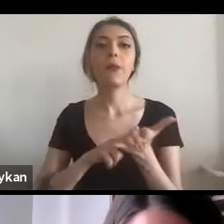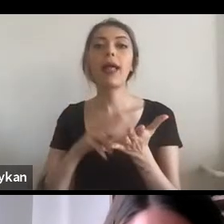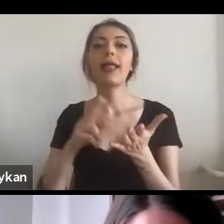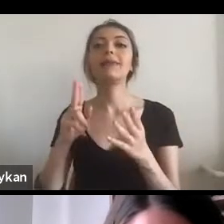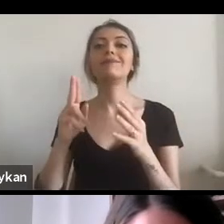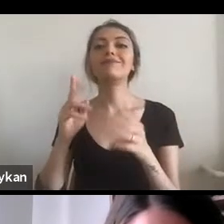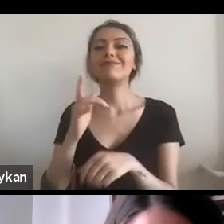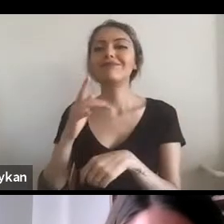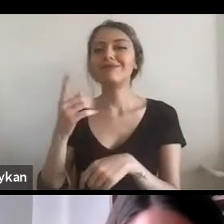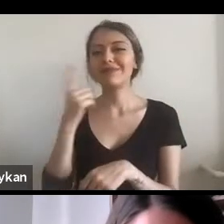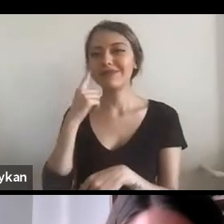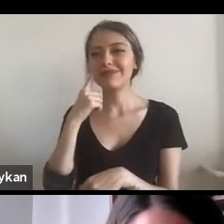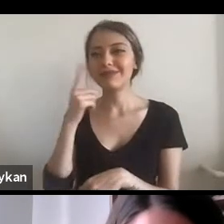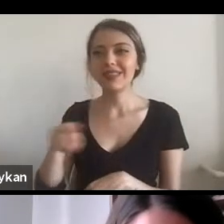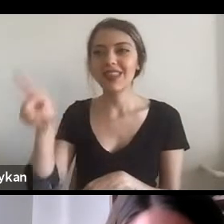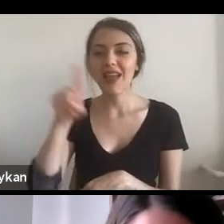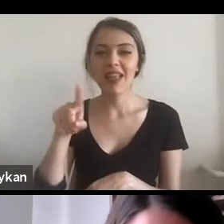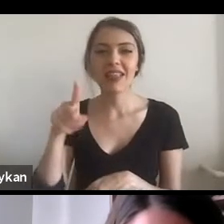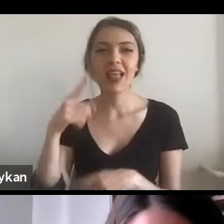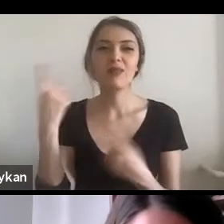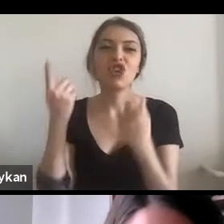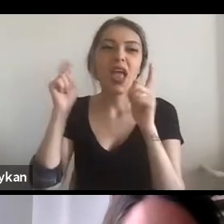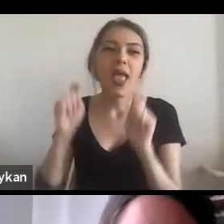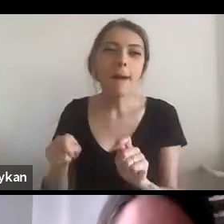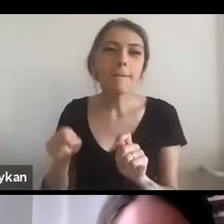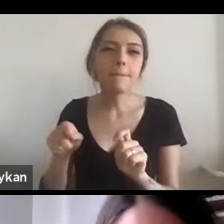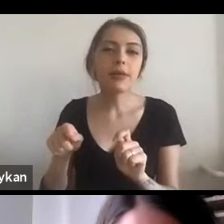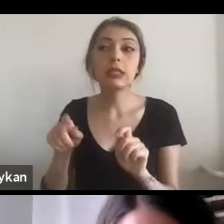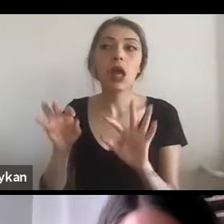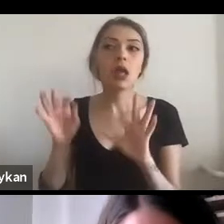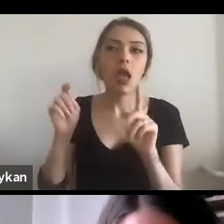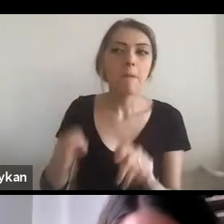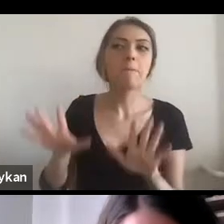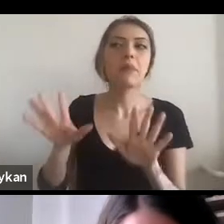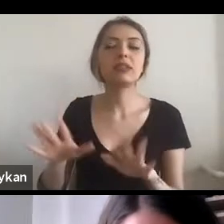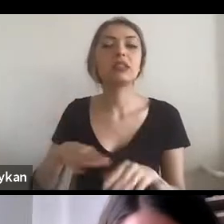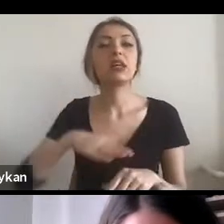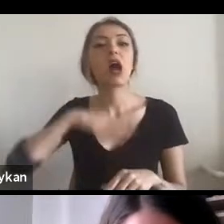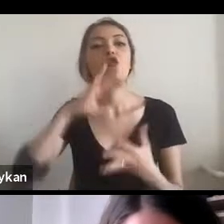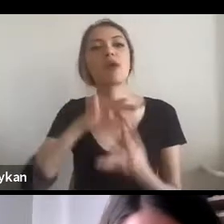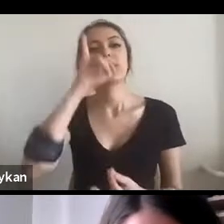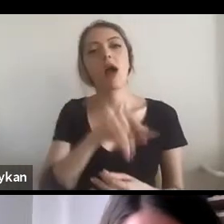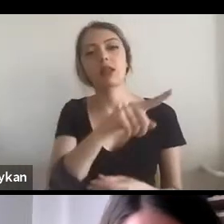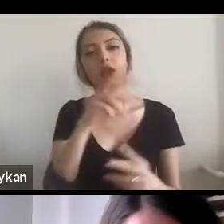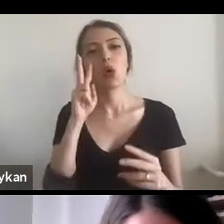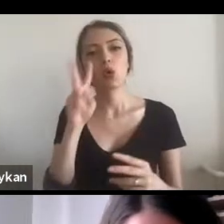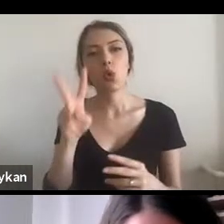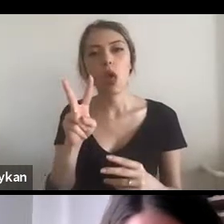etmemeleri de Avrupa Konseyi Bakanlar Kurulu tarafından izlenmekte. Bizlerin